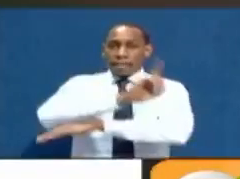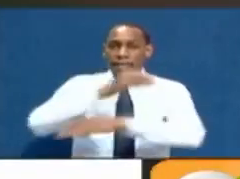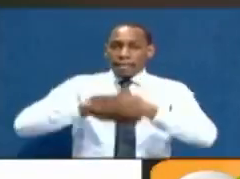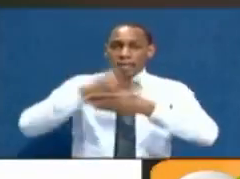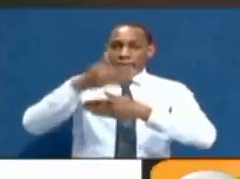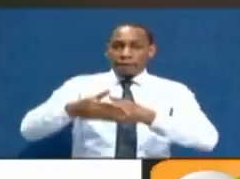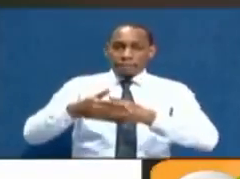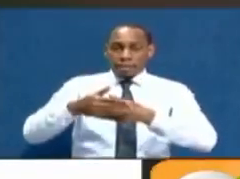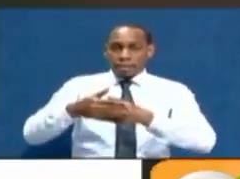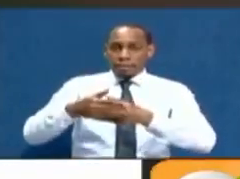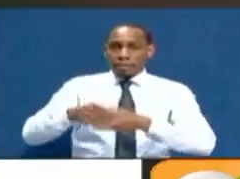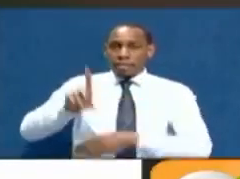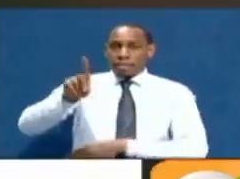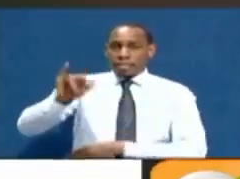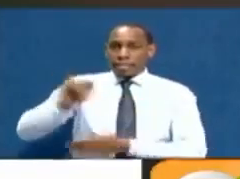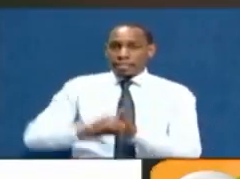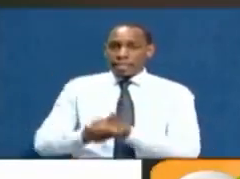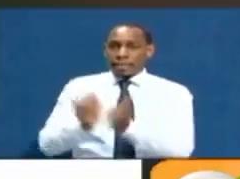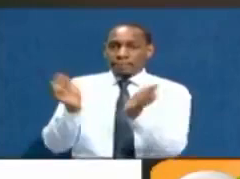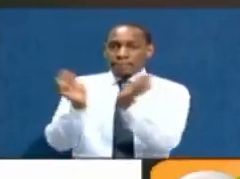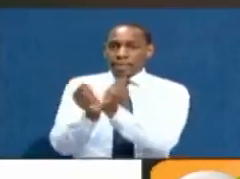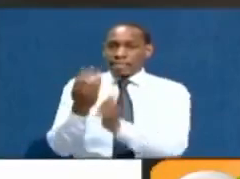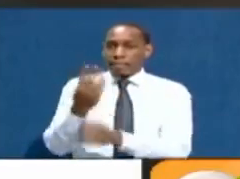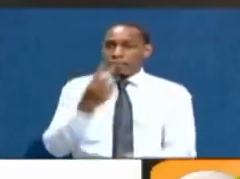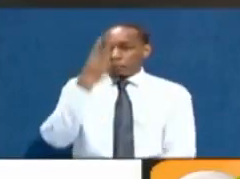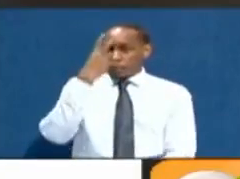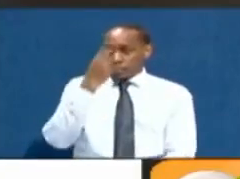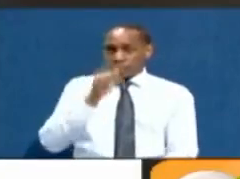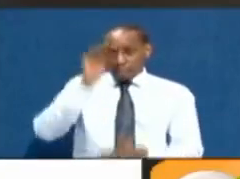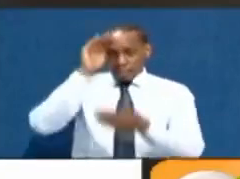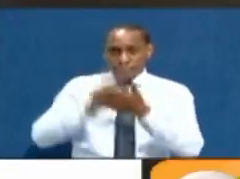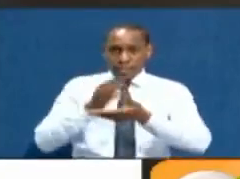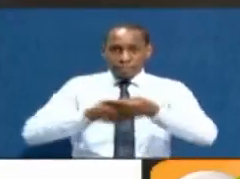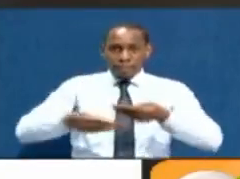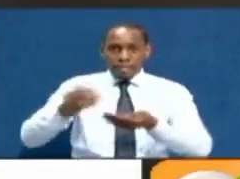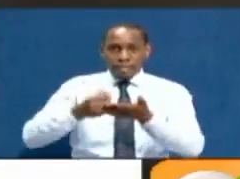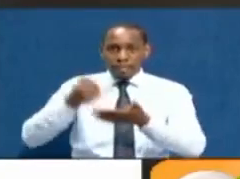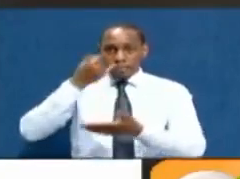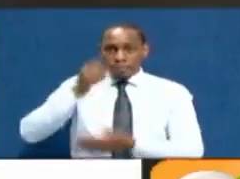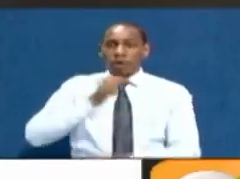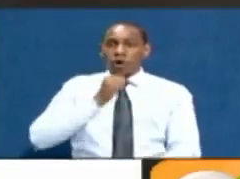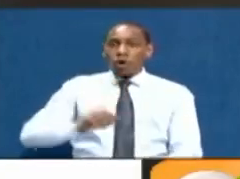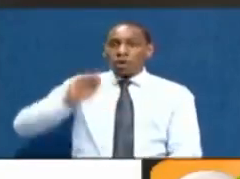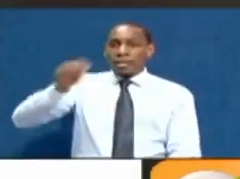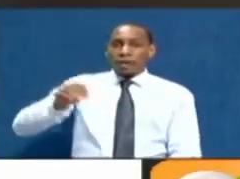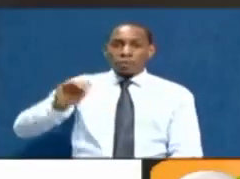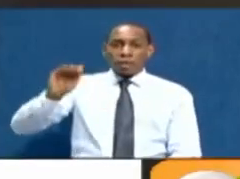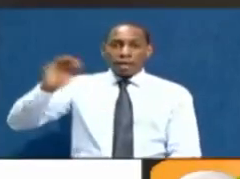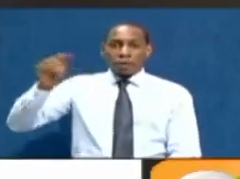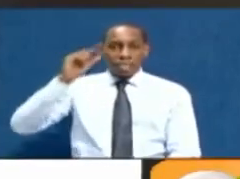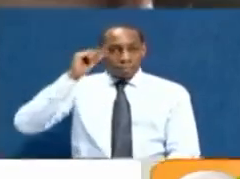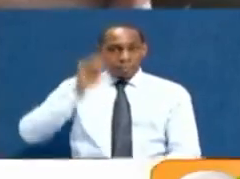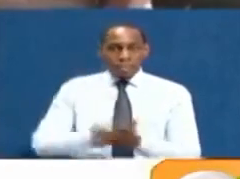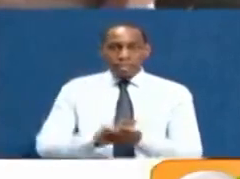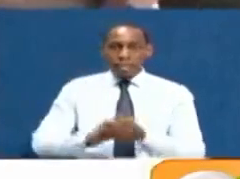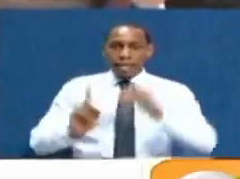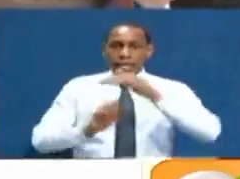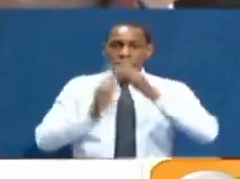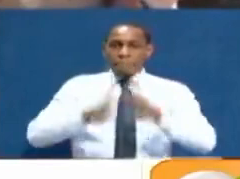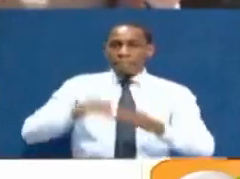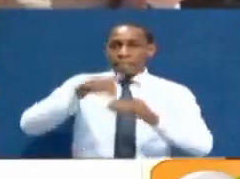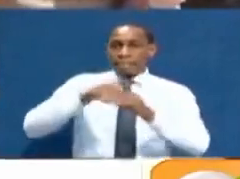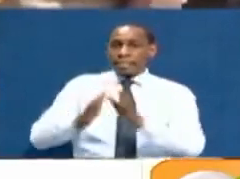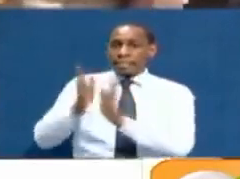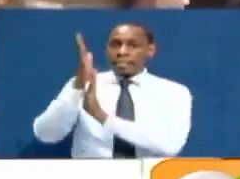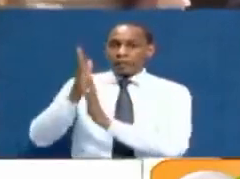ya maafisa wa ujasusi kuwatia mbaroni washukiwa wanne wanaoaminika kuuza mihadarati Old Town, kaunti ya Mombasa, waziri wa usalama wa ndani